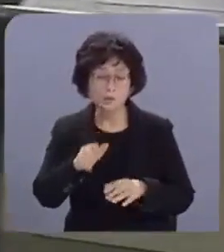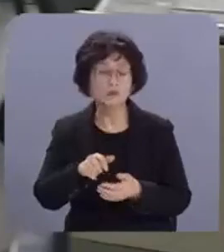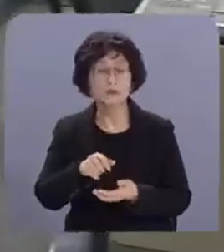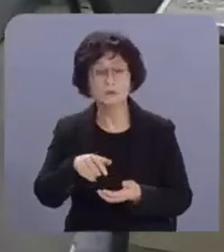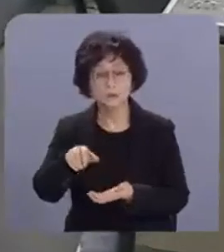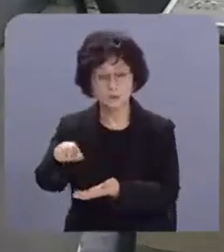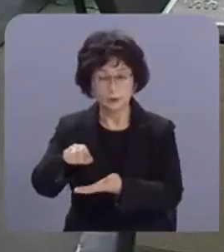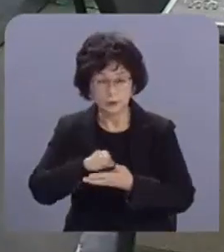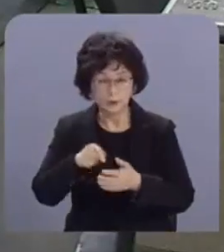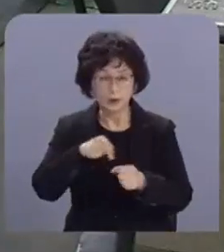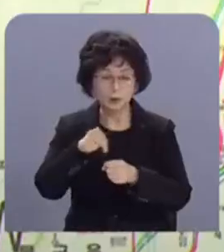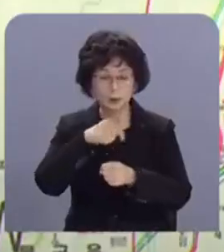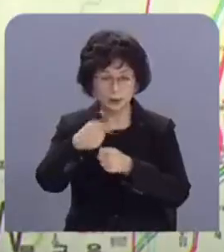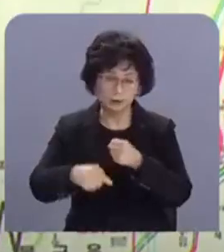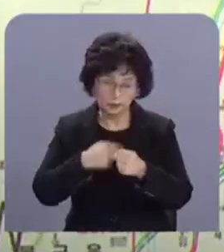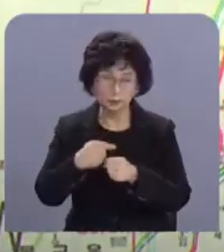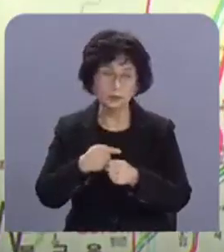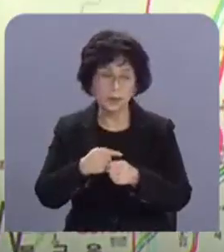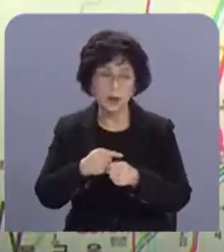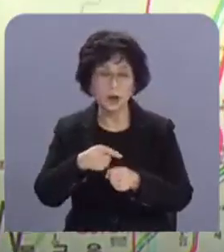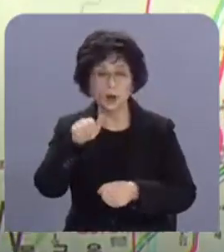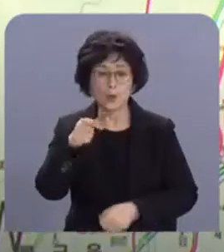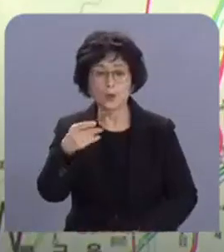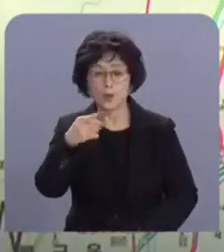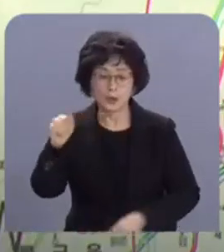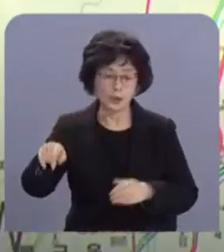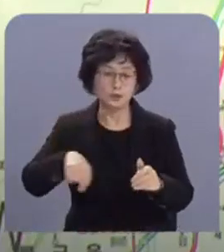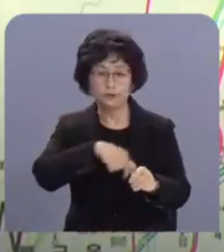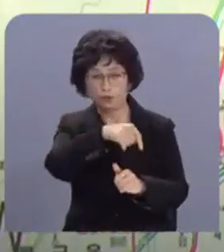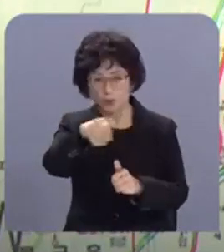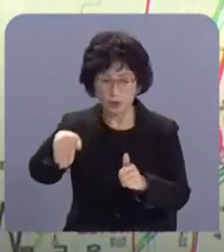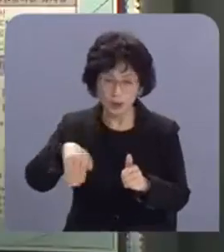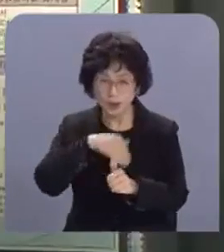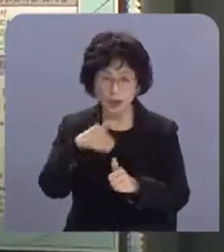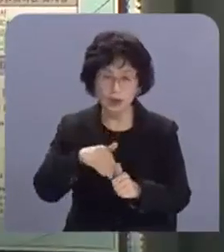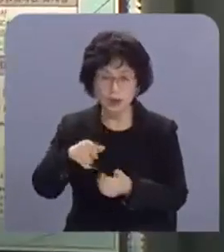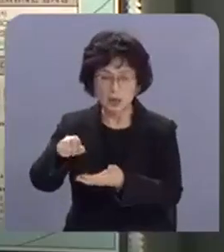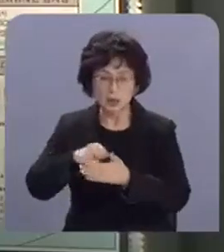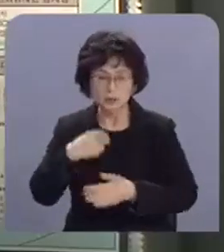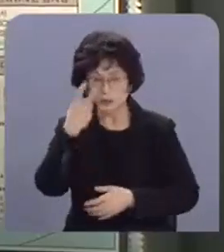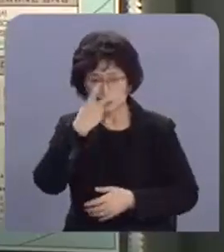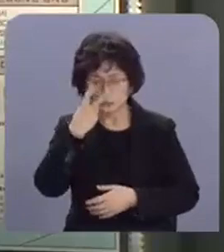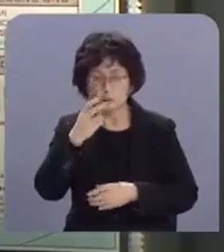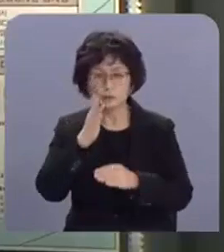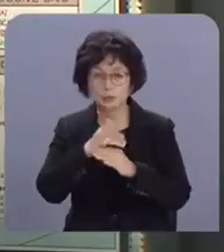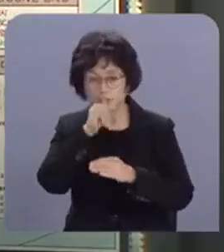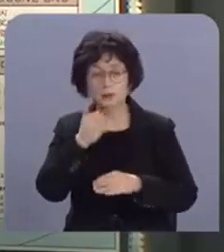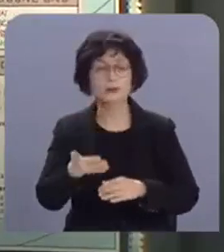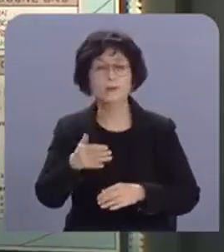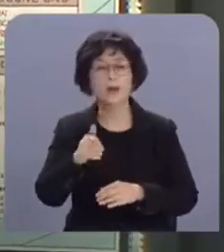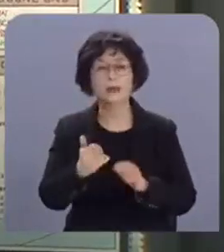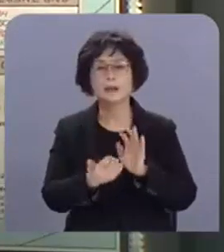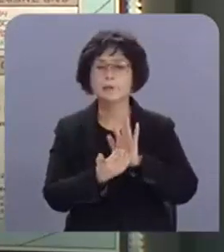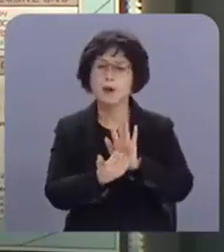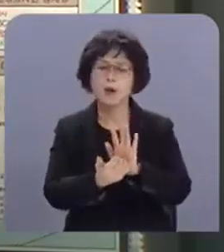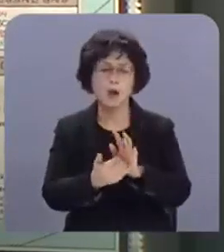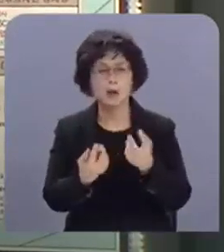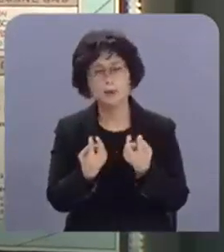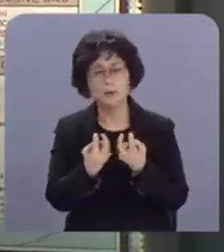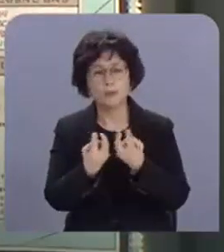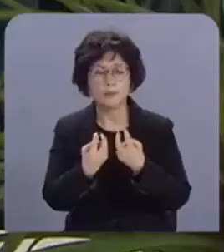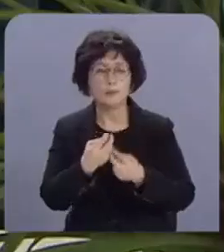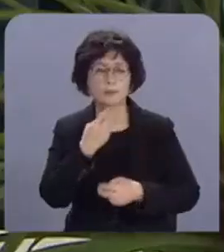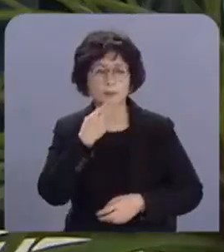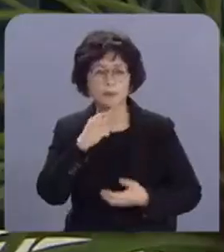검사하는 원자력안전과 고리 원전 주변에 방사능 농도는 측정하고 있지만 후쿠시마 오염수에 대비한 계획은 없다고